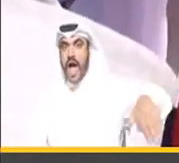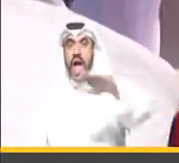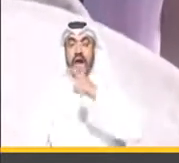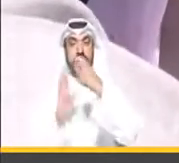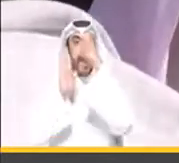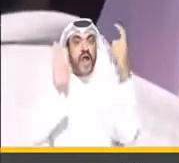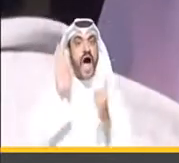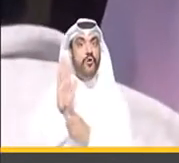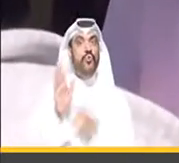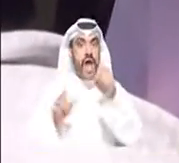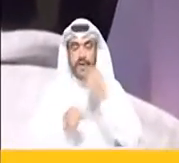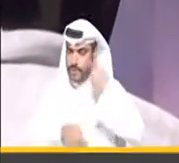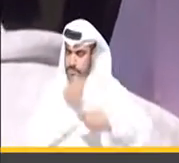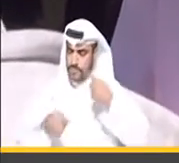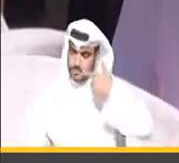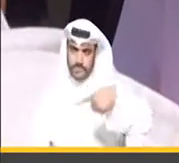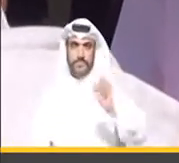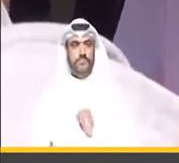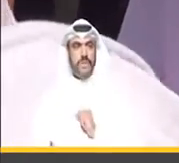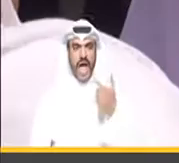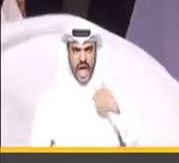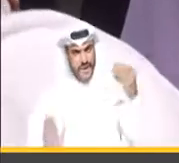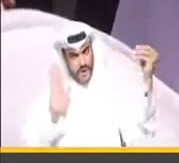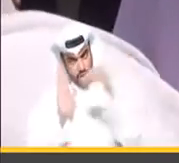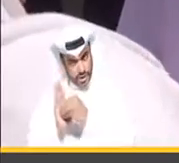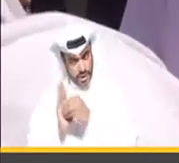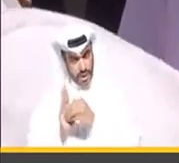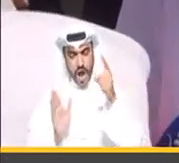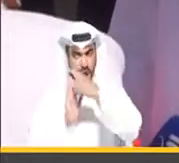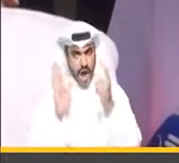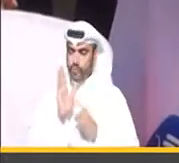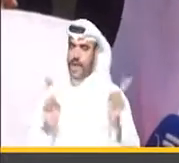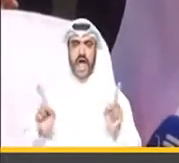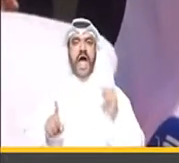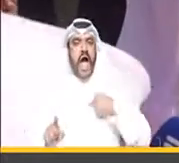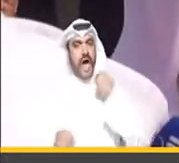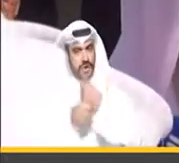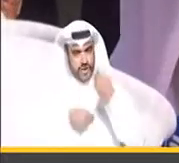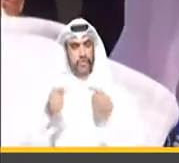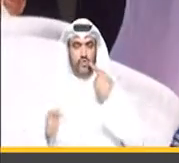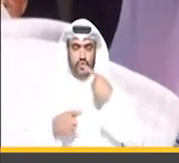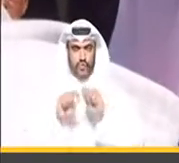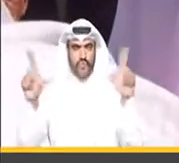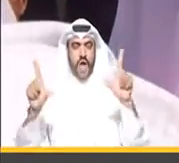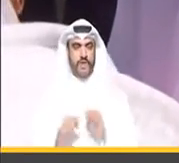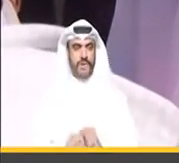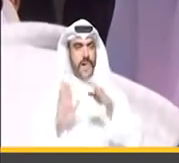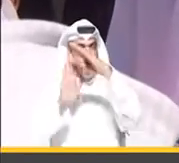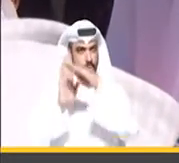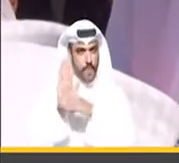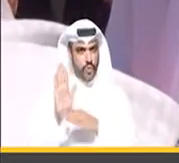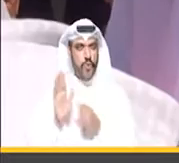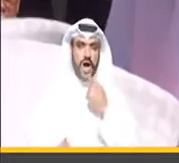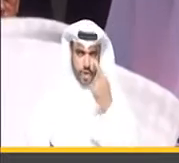نحن نطبق القانون، نحن نطبق القانون. على موضوع بعد شيء بالشيء